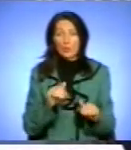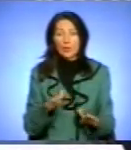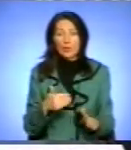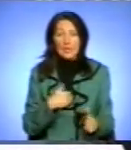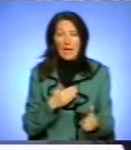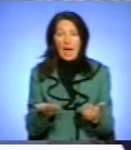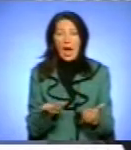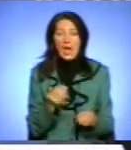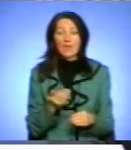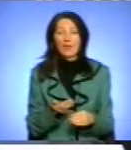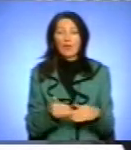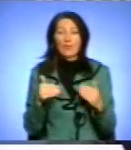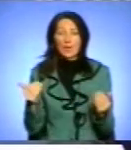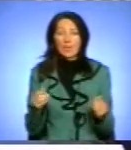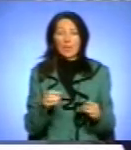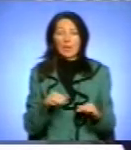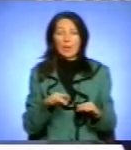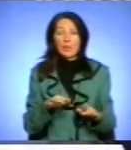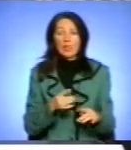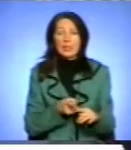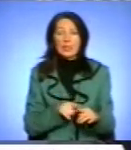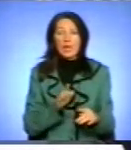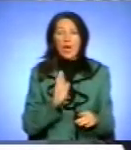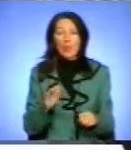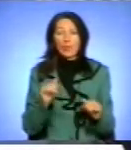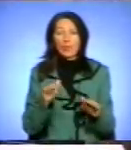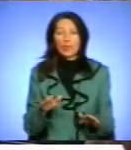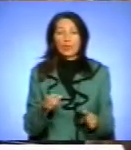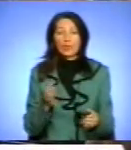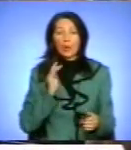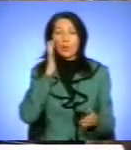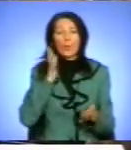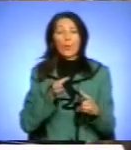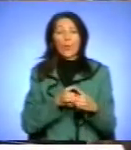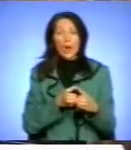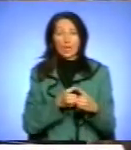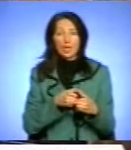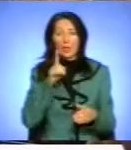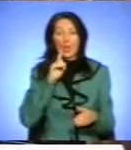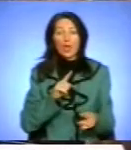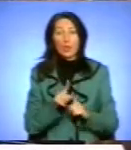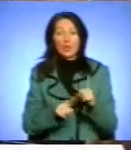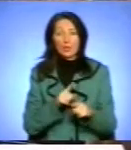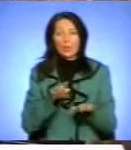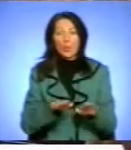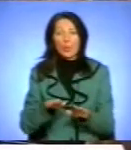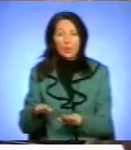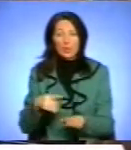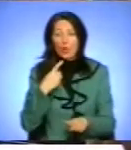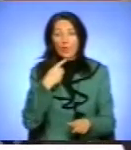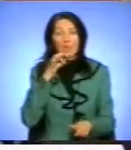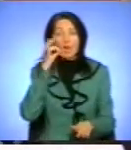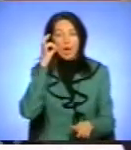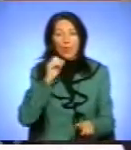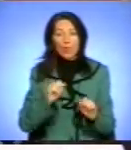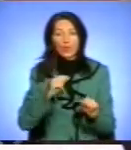в більшій мірі це буде вирішувати партія. А поки про зміни посад говорити зарано, в уряді переймаються бюджетом